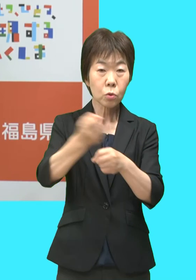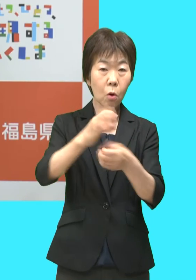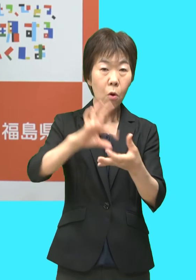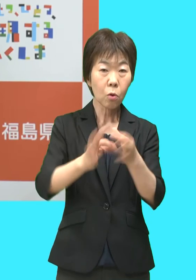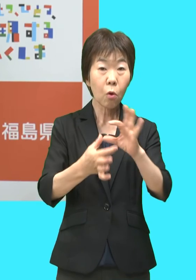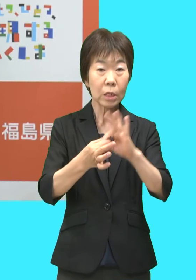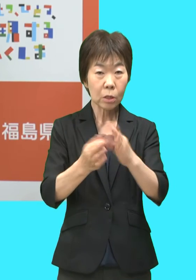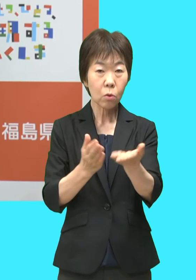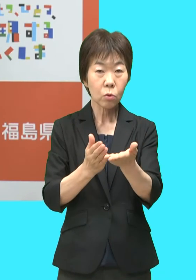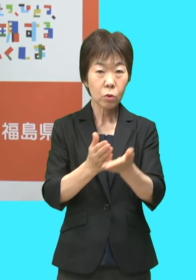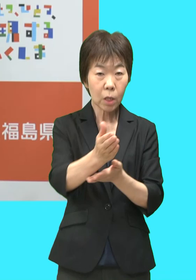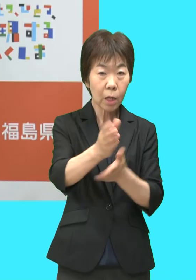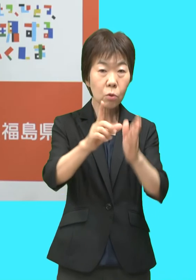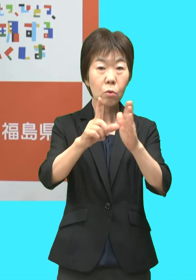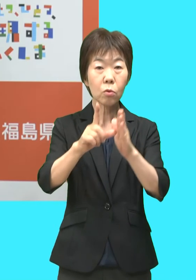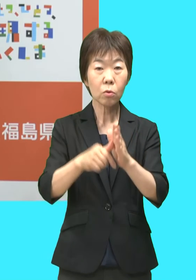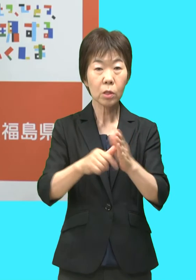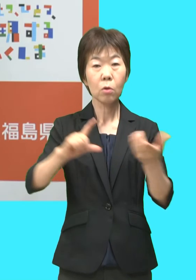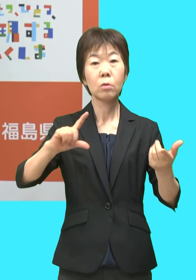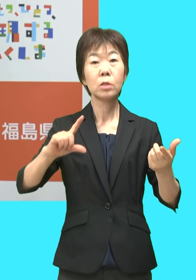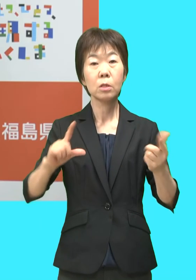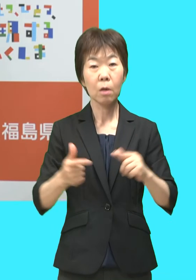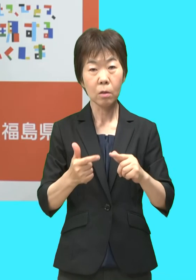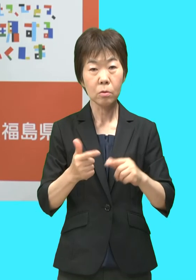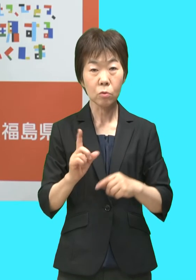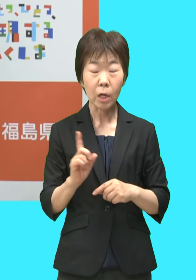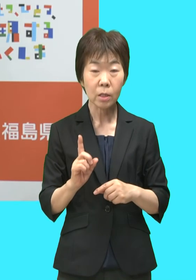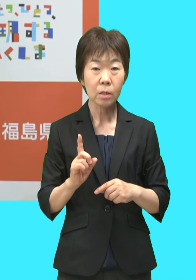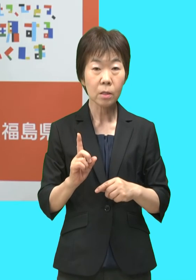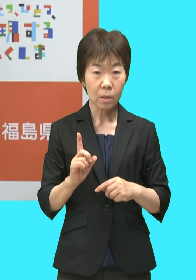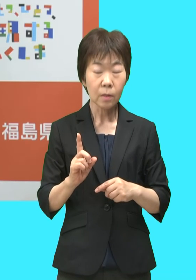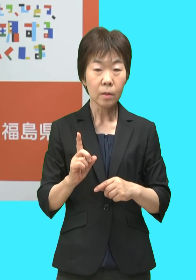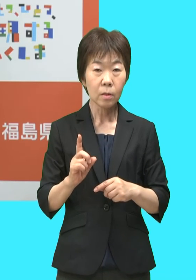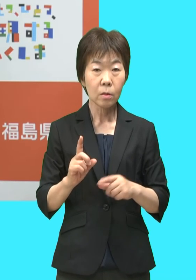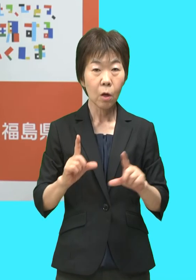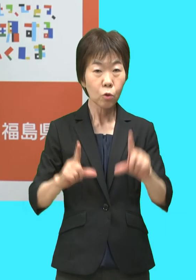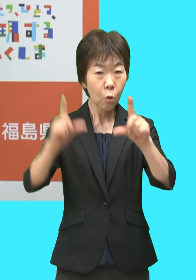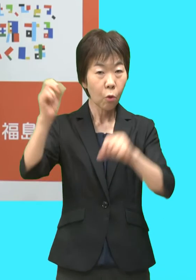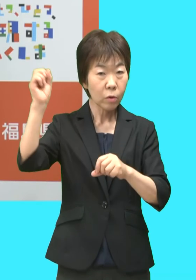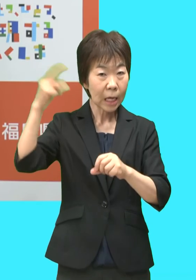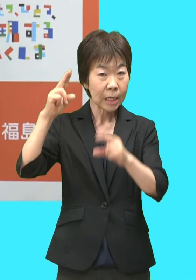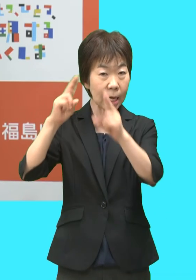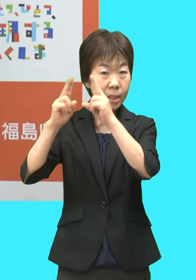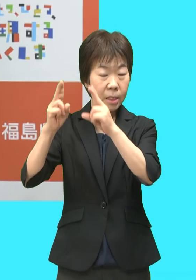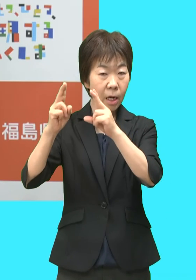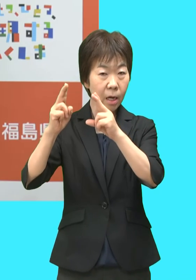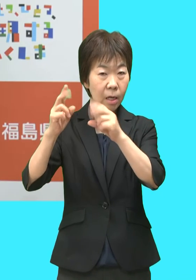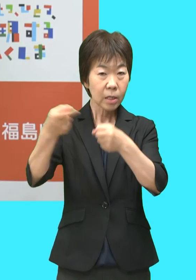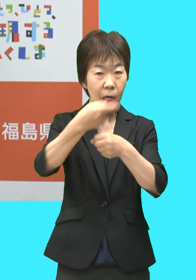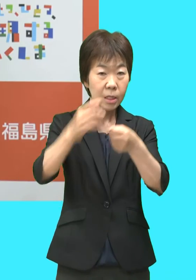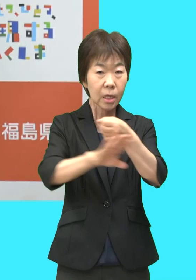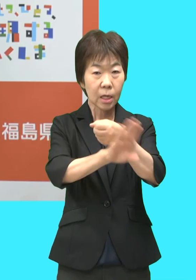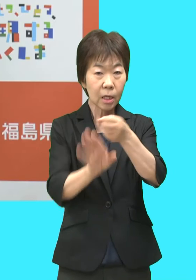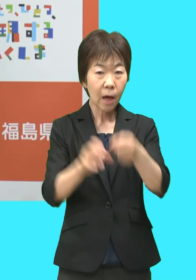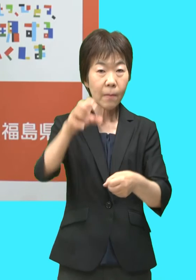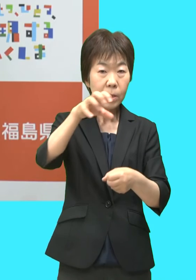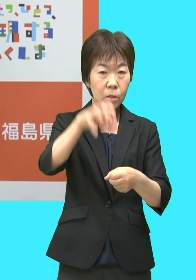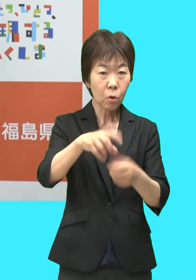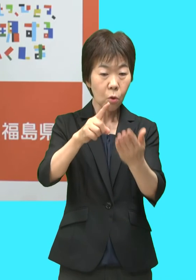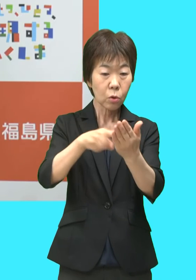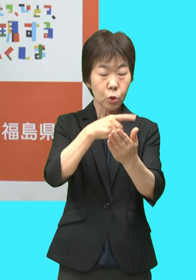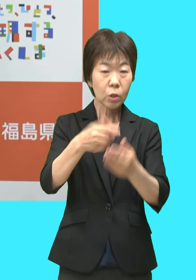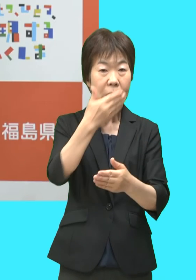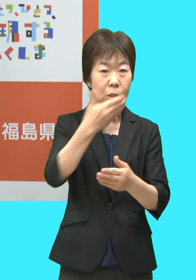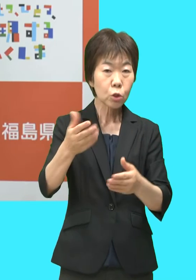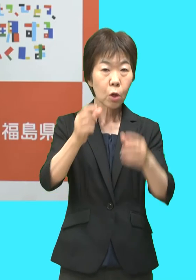もともとのスタートの時点と大きく違いますのは、東京電力福島第一原発の処理水の問題というもの